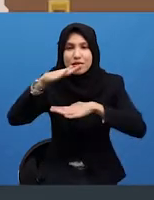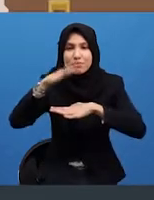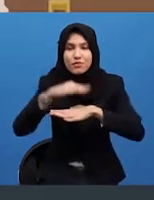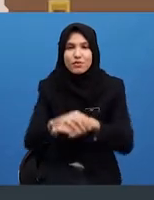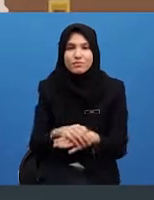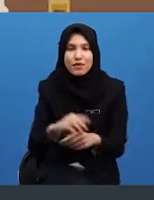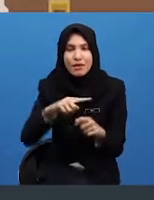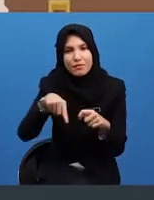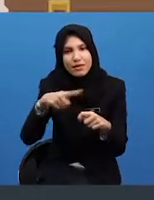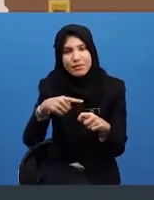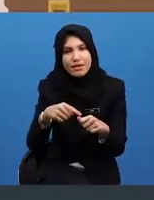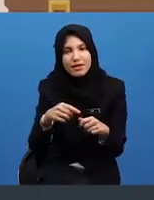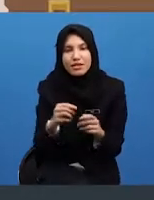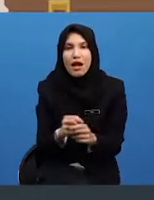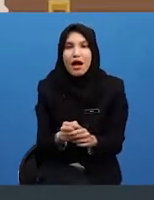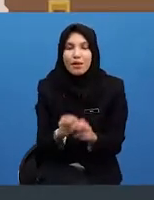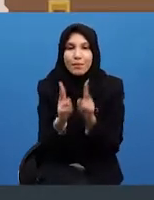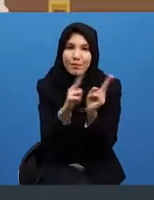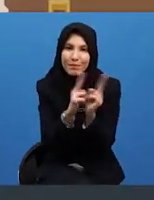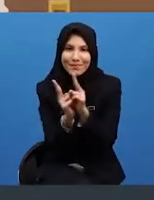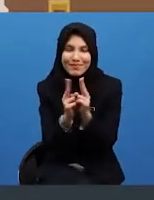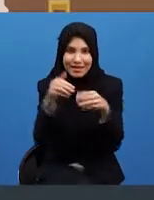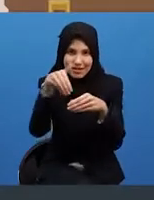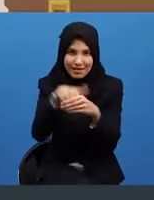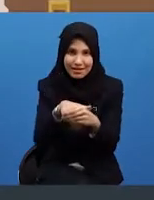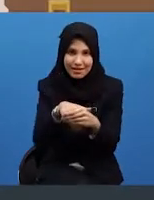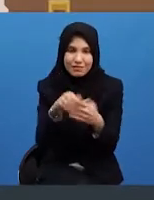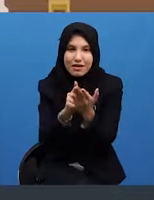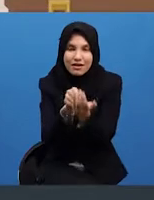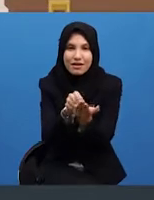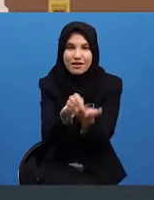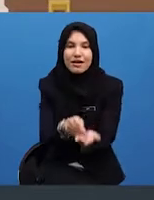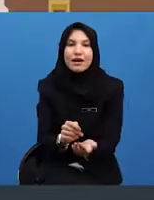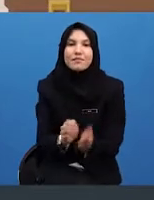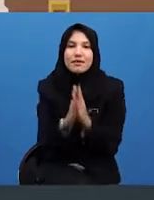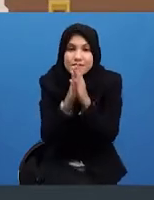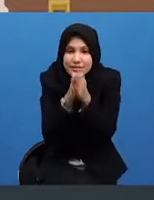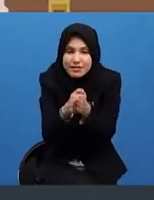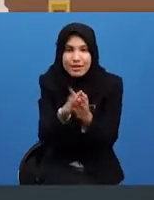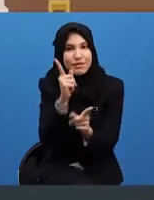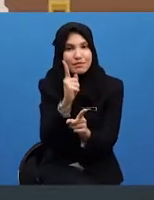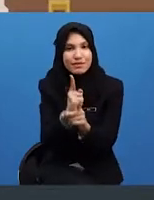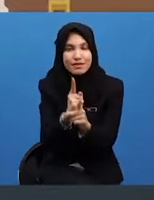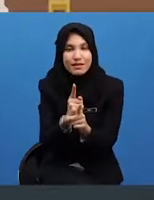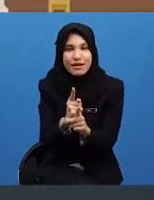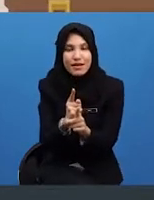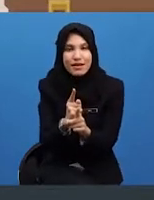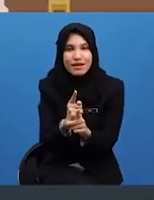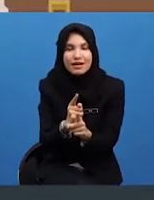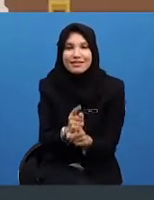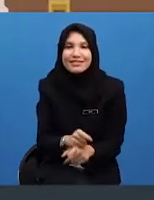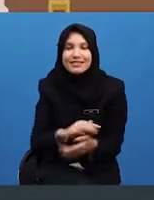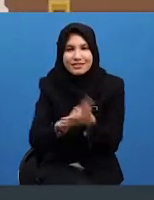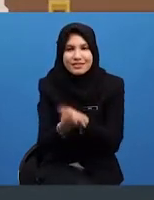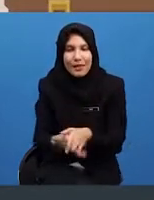apabila kita menghembuskan udara ke dalam kapal selam? Ya, betul. Anda semakin hebat.